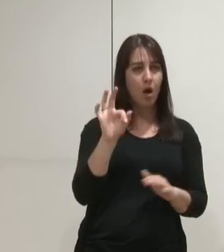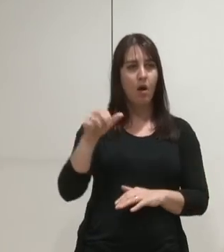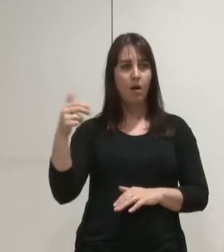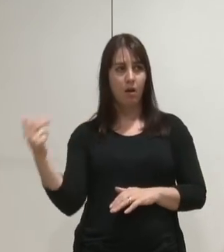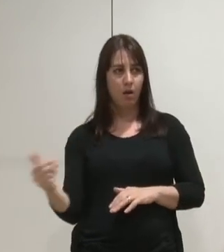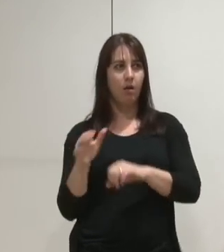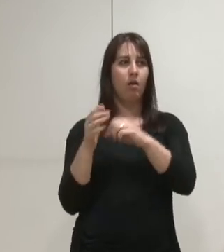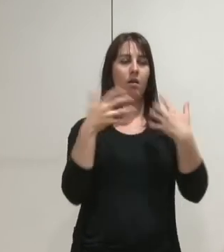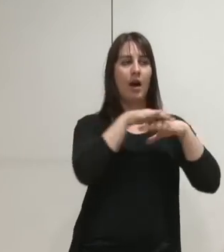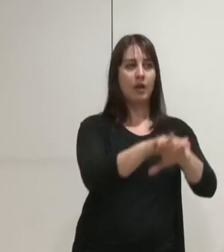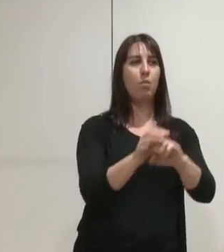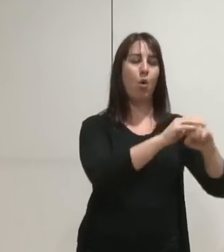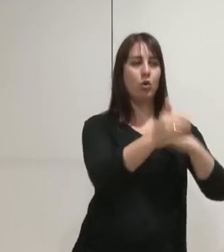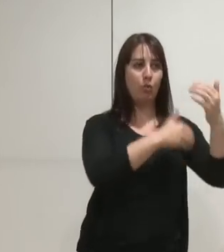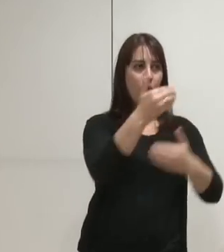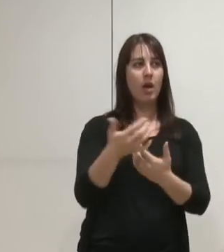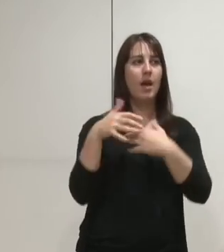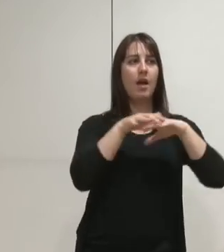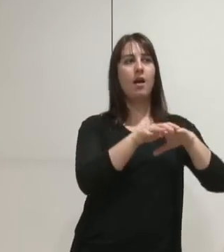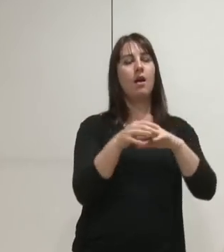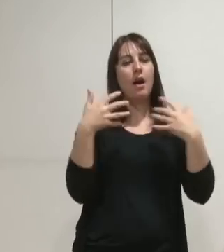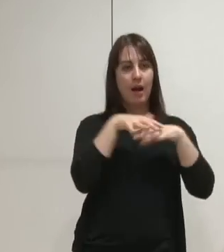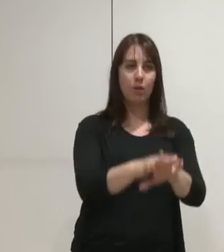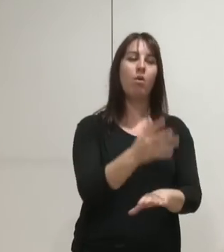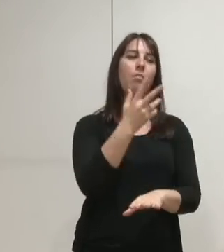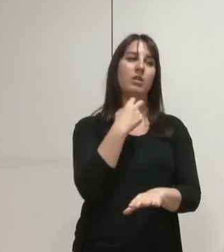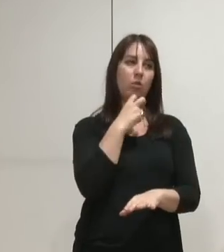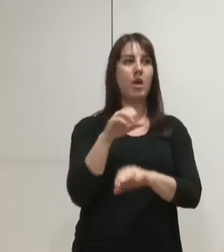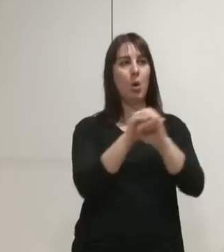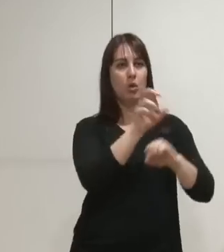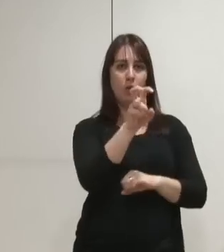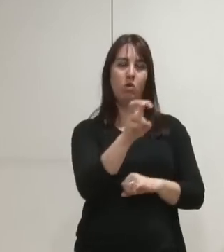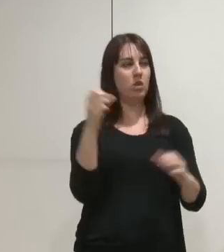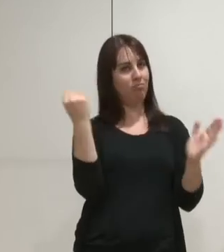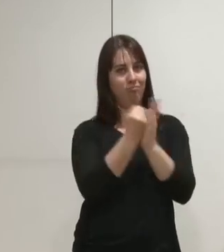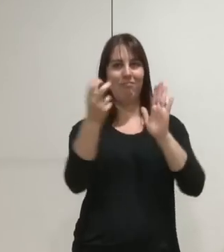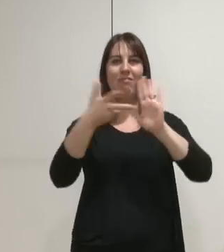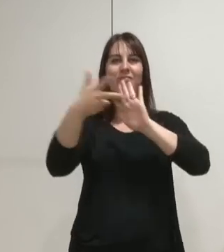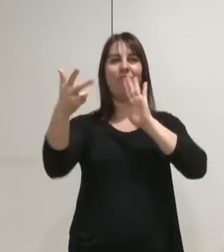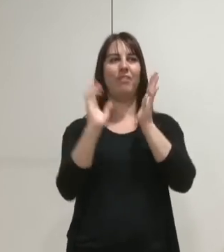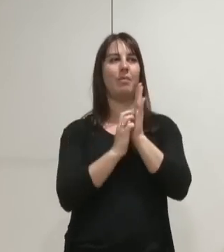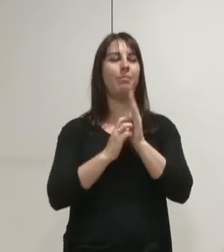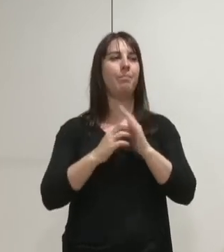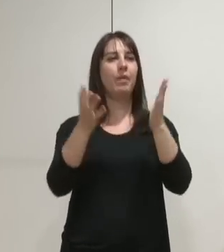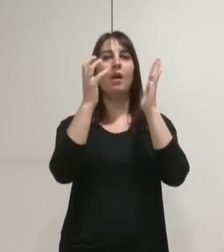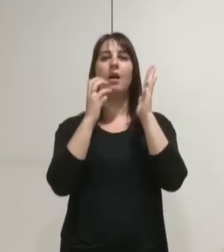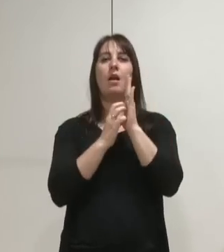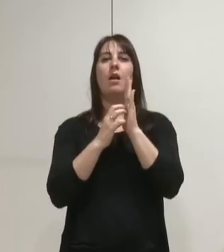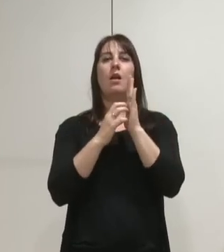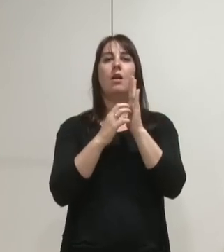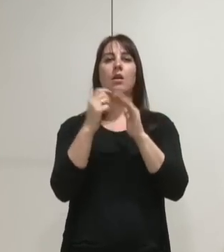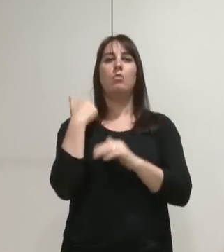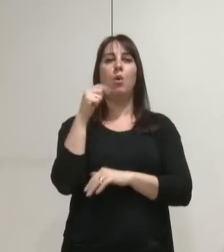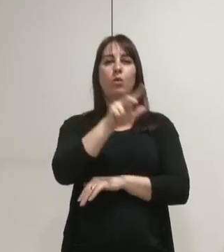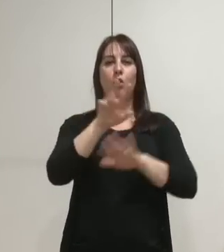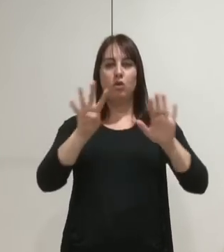rassemblement de gauche et de progrès rassemblement citoyen de la gauche et écologistes délibération adopté la délibération 39